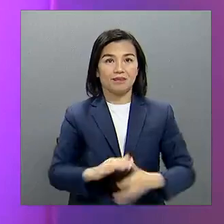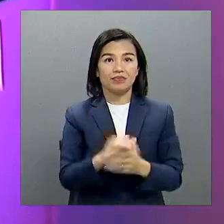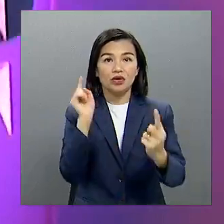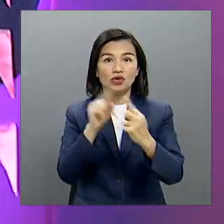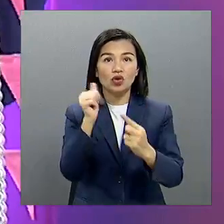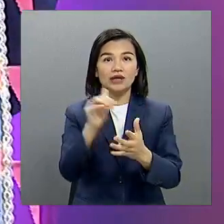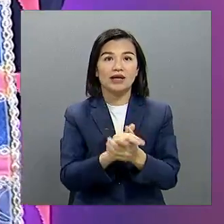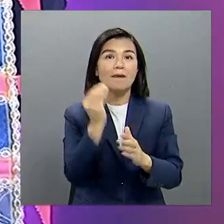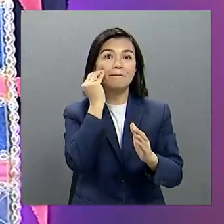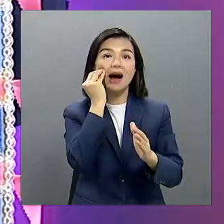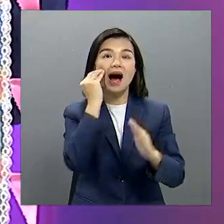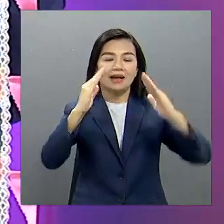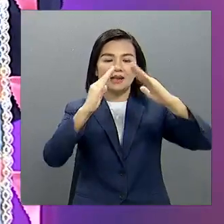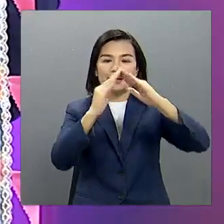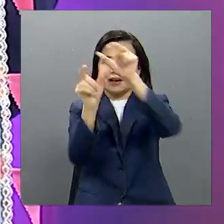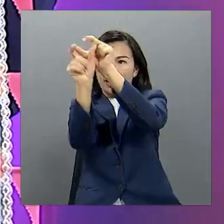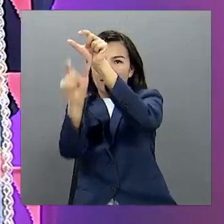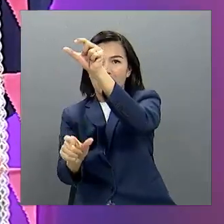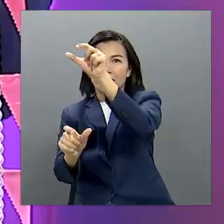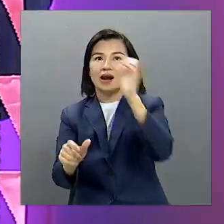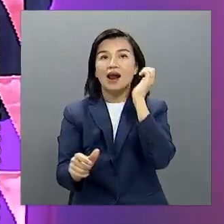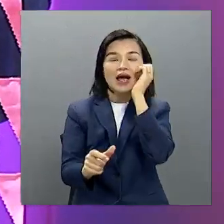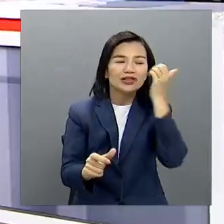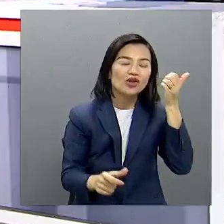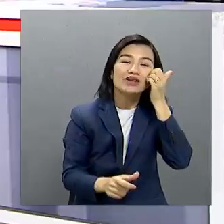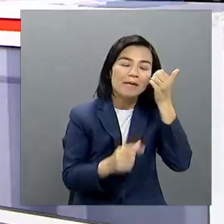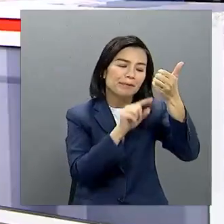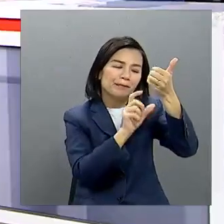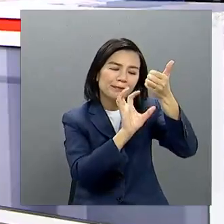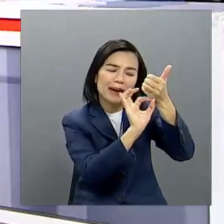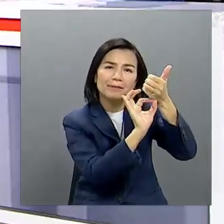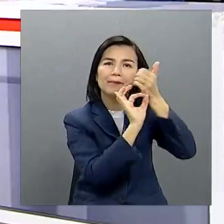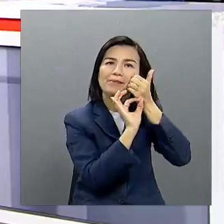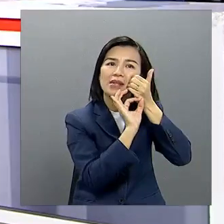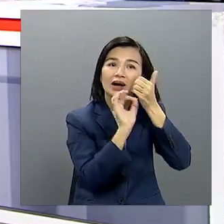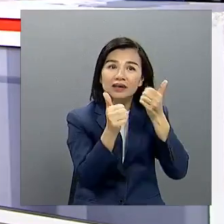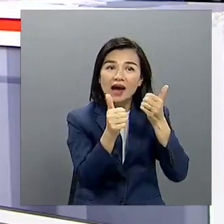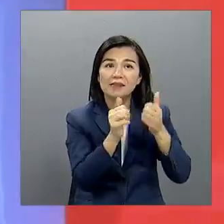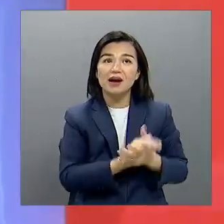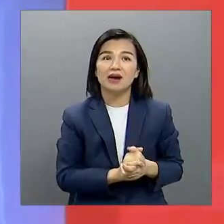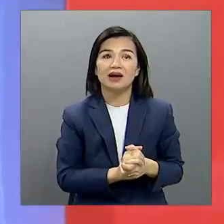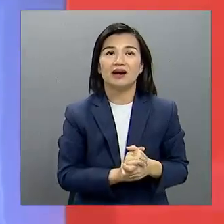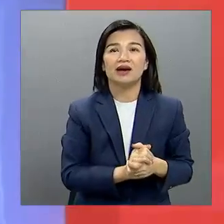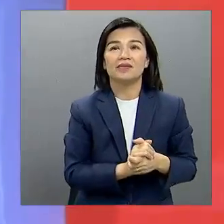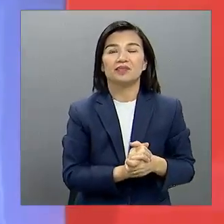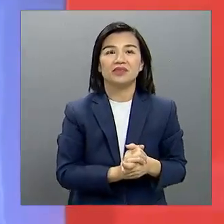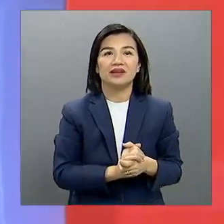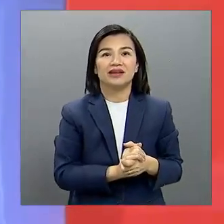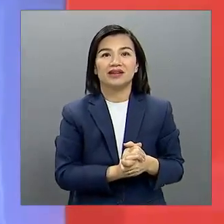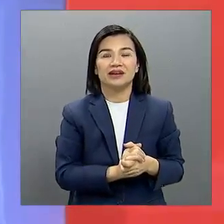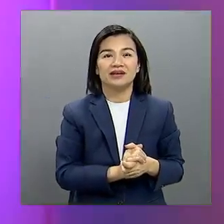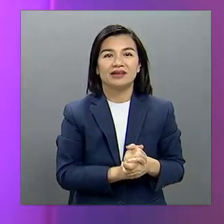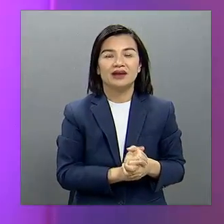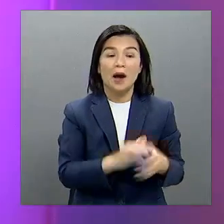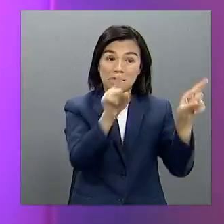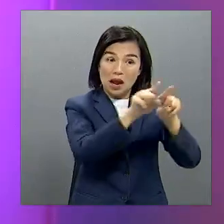านอันเล็กนี่ไปห้อยโทรศัพท ์ก็ดีนะ สวยอยู่นะเก๋ไก่นะคุณท็อป อ ันเล็กๆเนี่ยไม่ซ้ำใครไง โทรศั